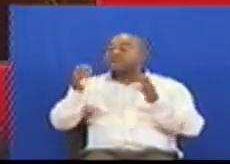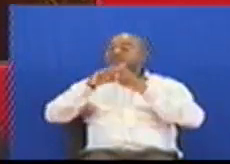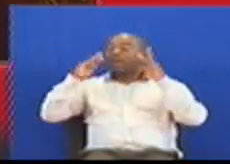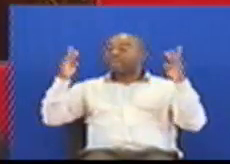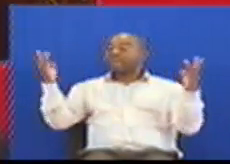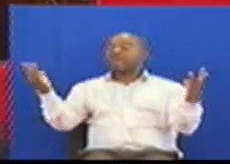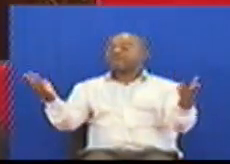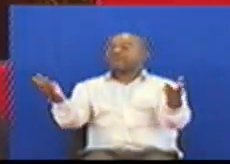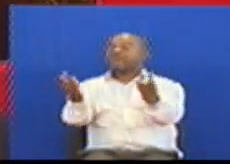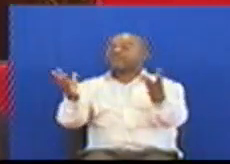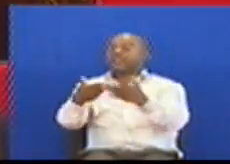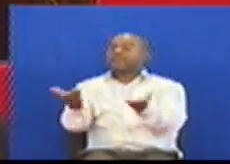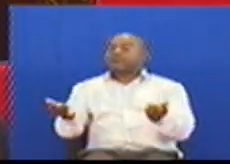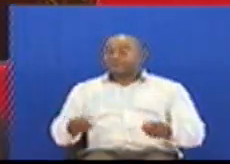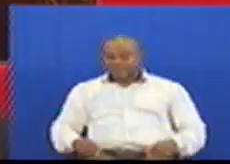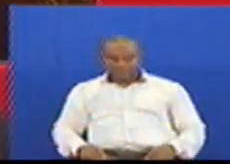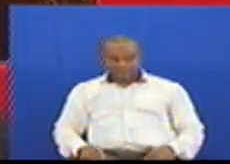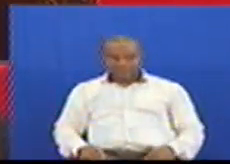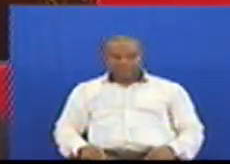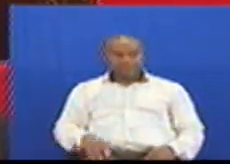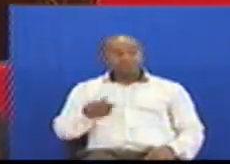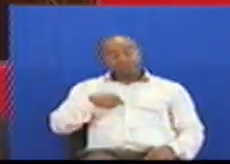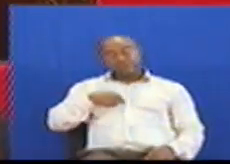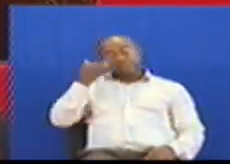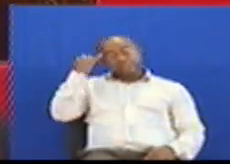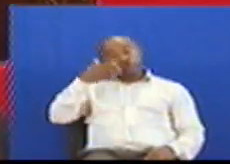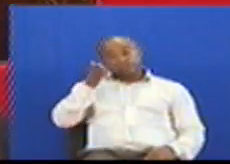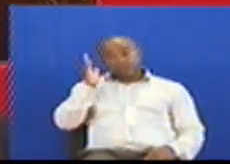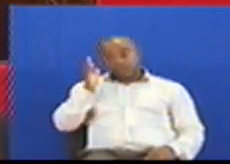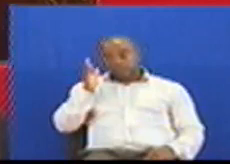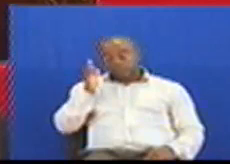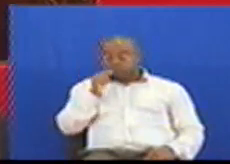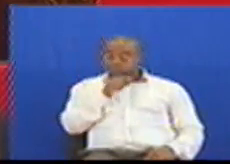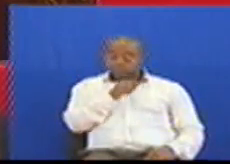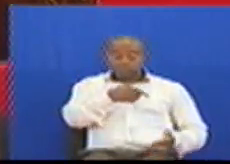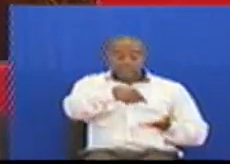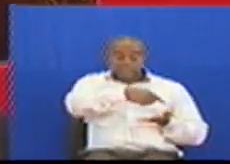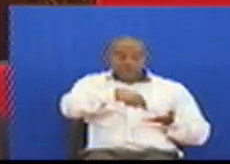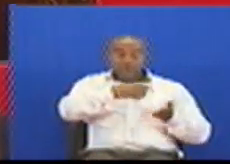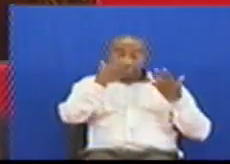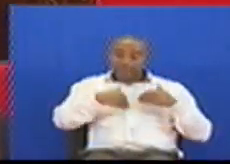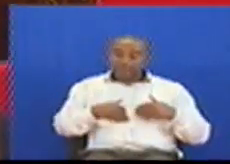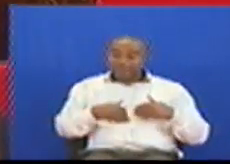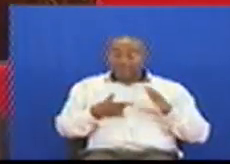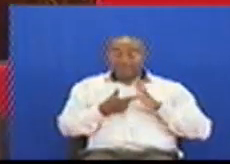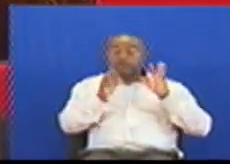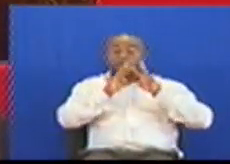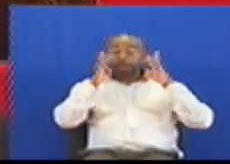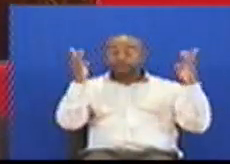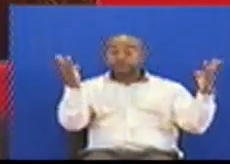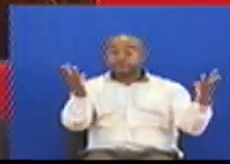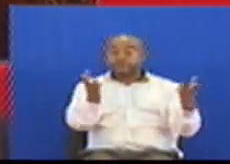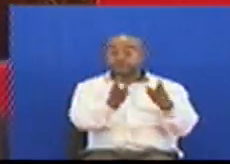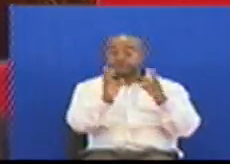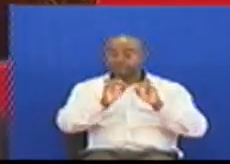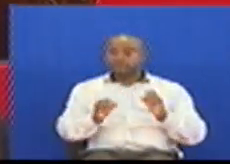Sasa mimi ni shauri serikali, ni sawa sawa kujenga vituo vya afya bila kuviwekea uzio, ni sawa sawa na